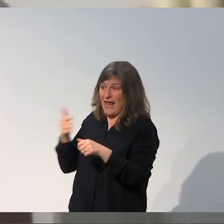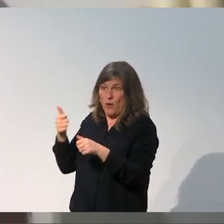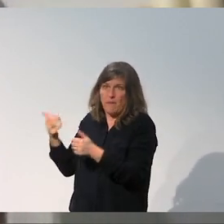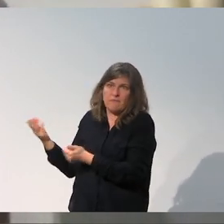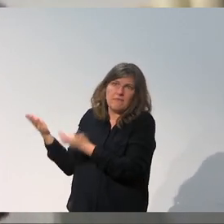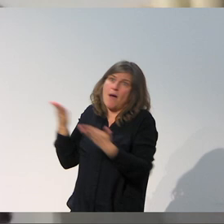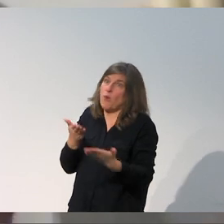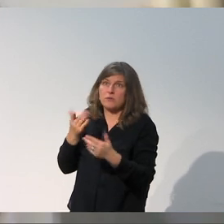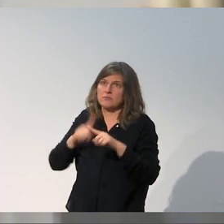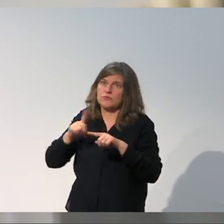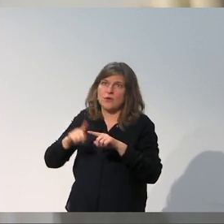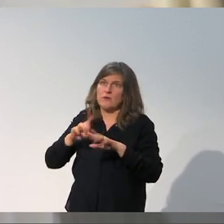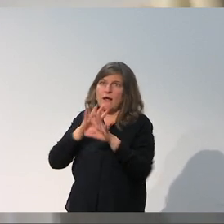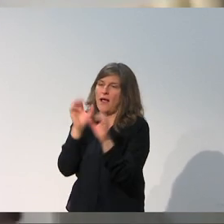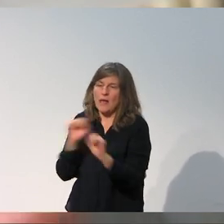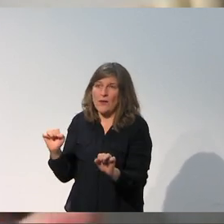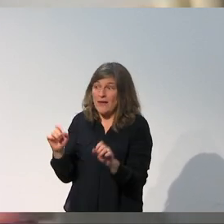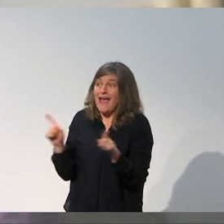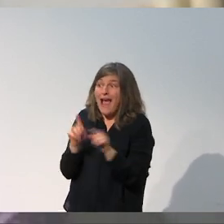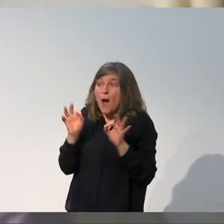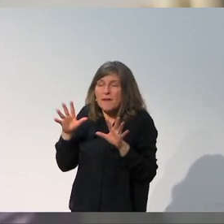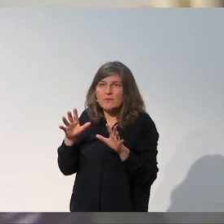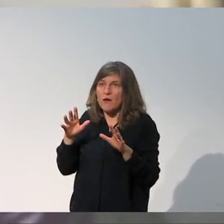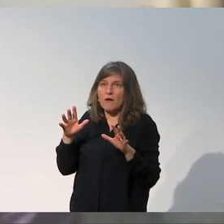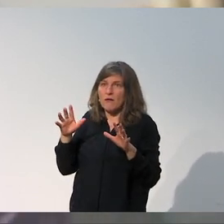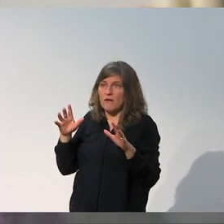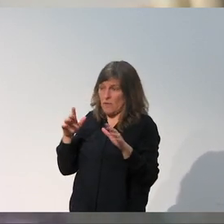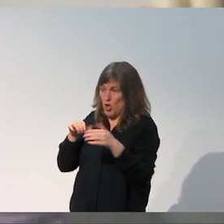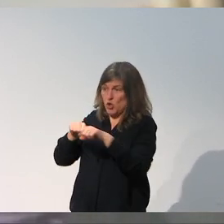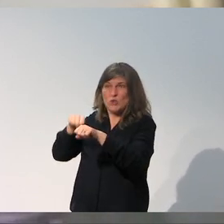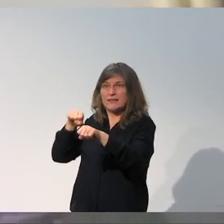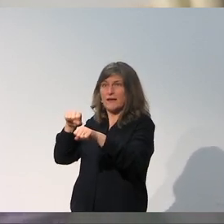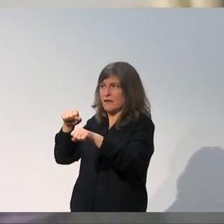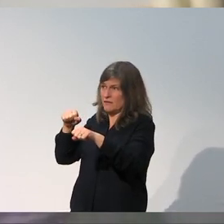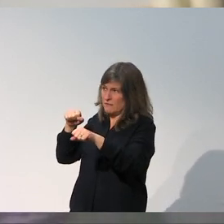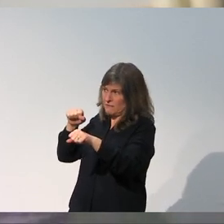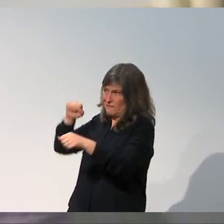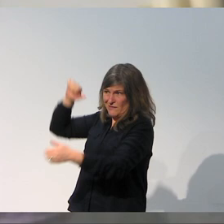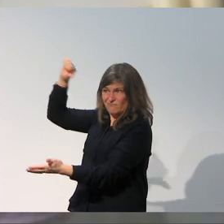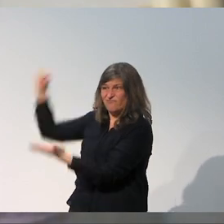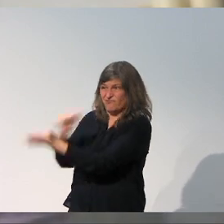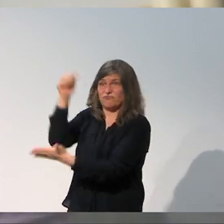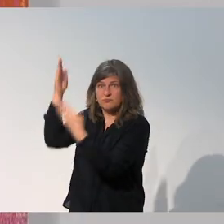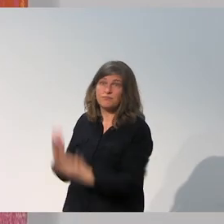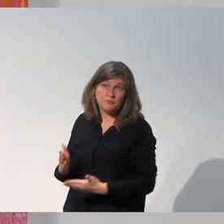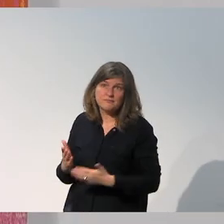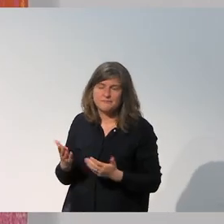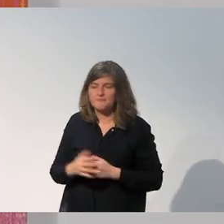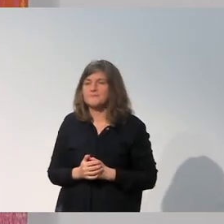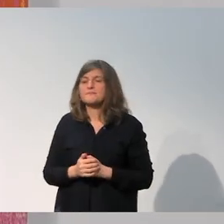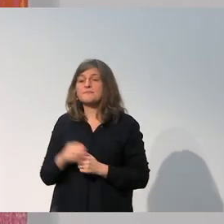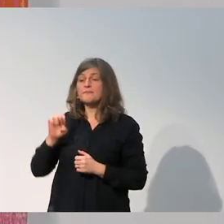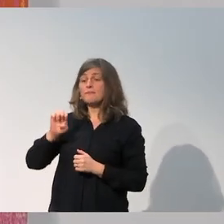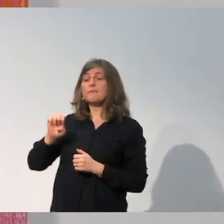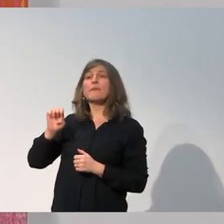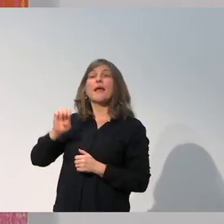relief, et en même temps, il est complètement écrasé par lui. Alors justement, Emma Karenini, donc vous avez écrit un essai qui est sorti